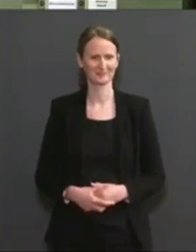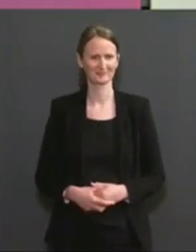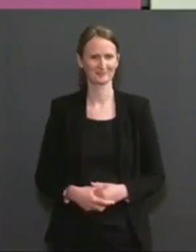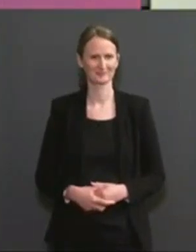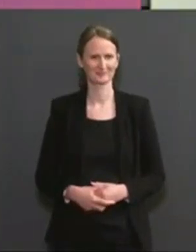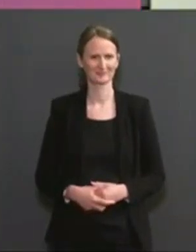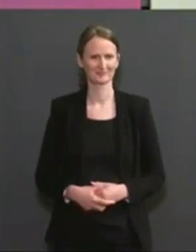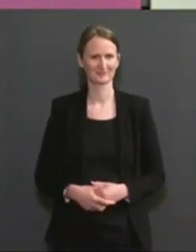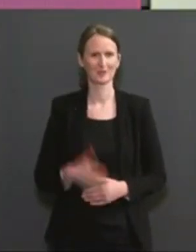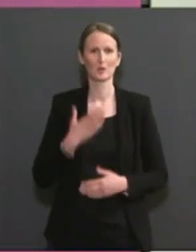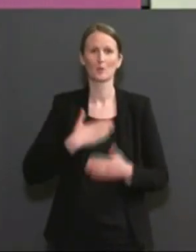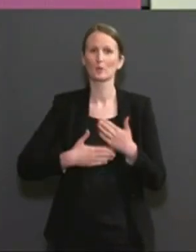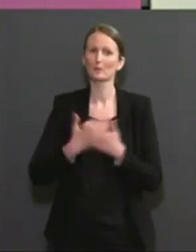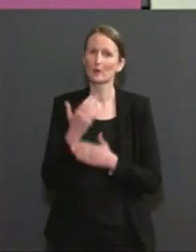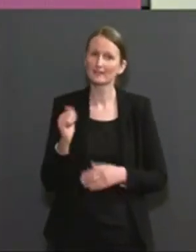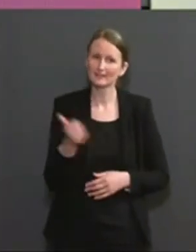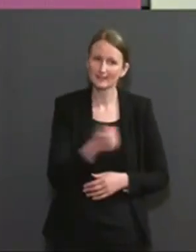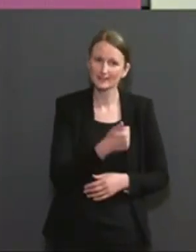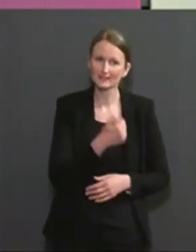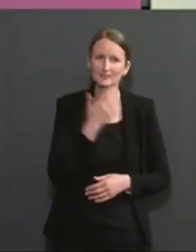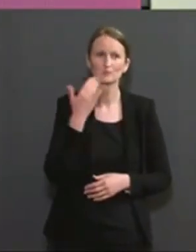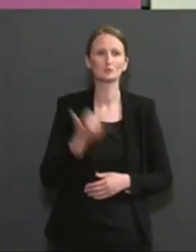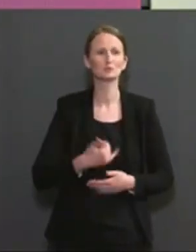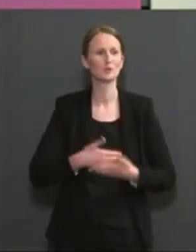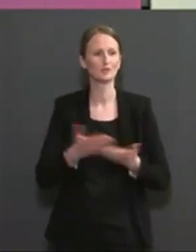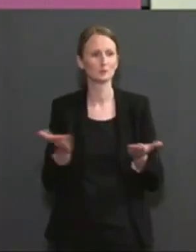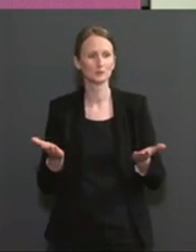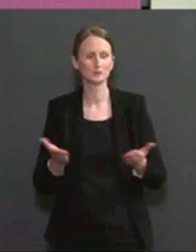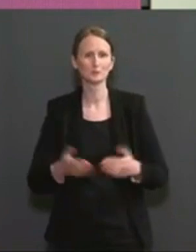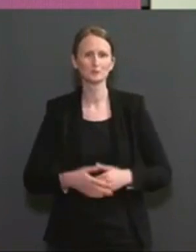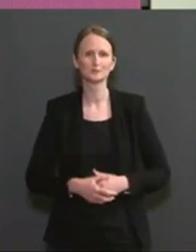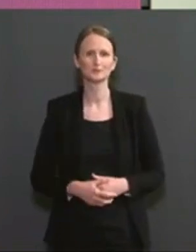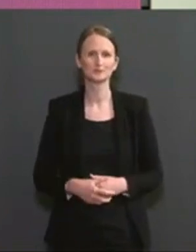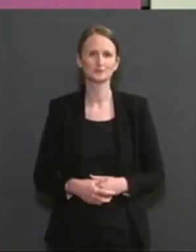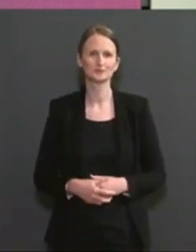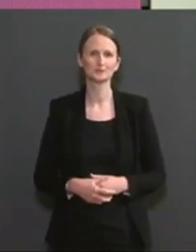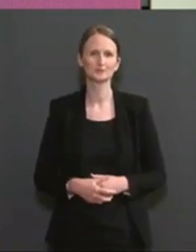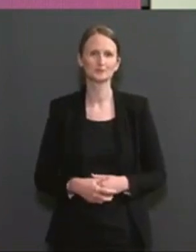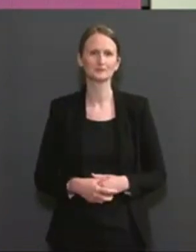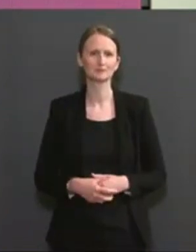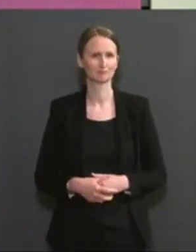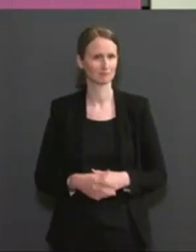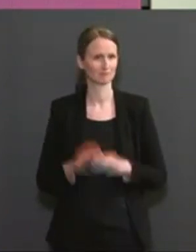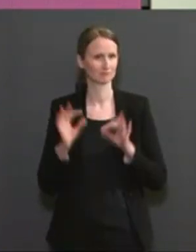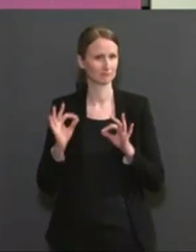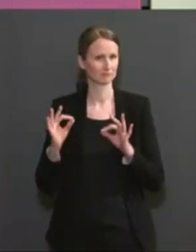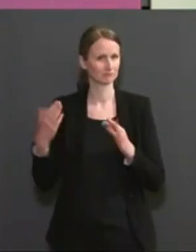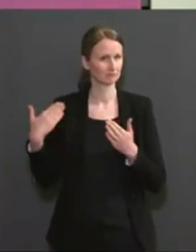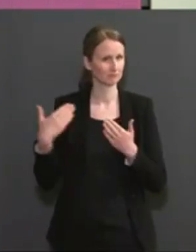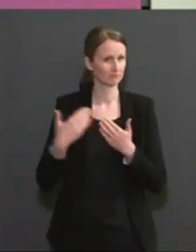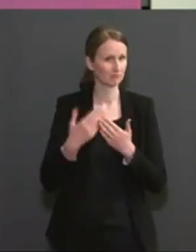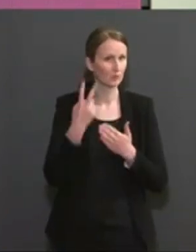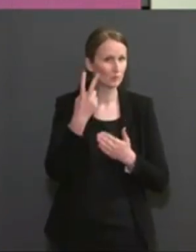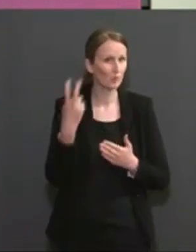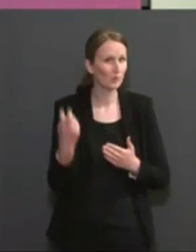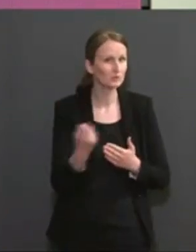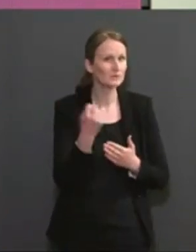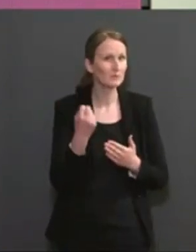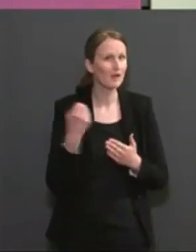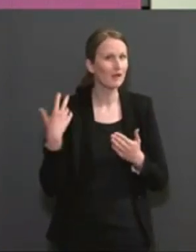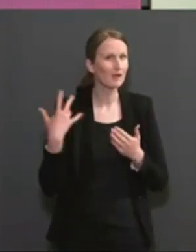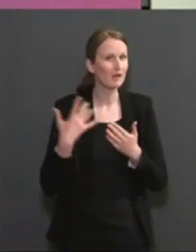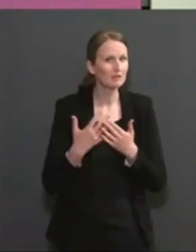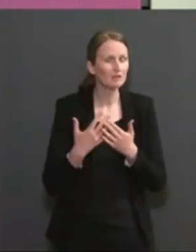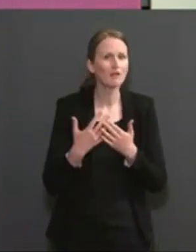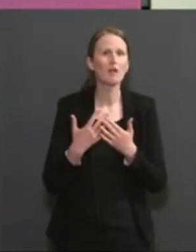Goedemorgen iedereen, bonjour à toutes, bonjour à tous. Alors ça fait maintenant environ 2 semaines que les indicateurs d'hospitalisation et